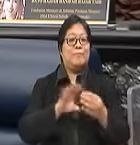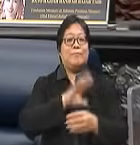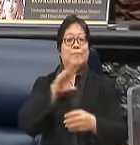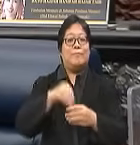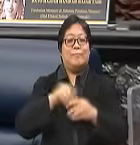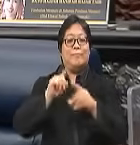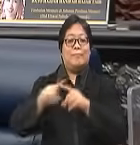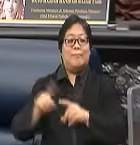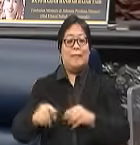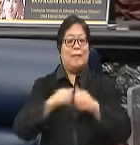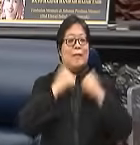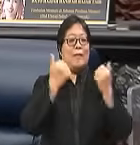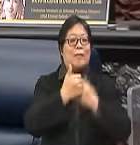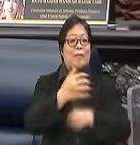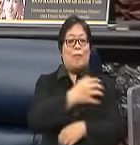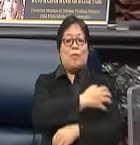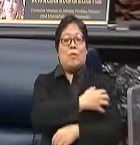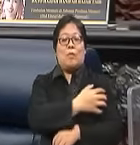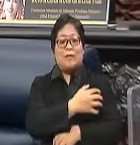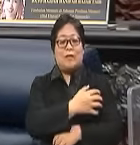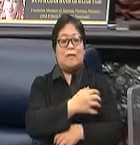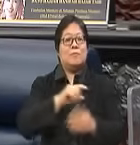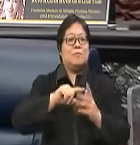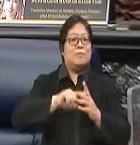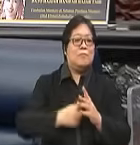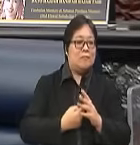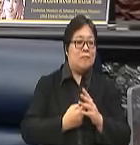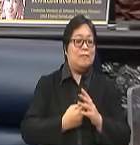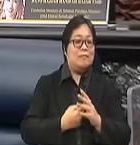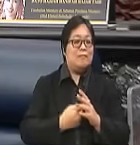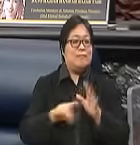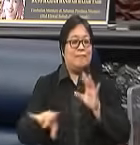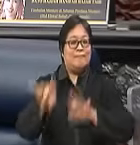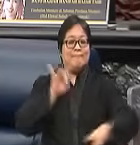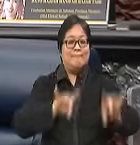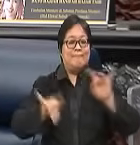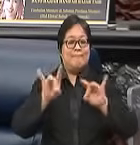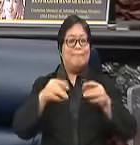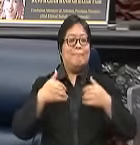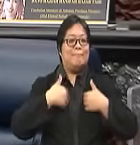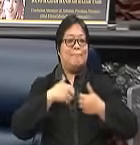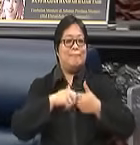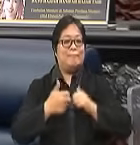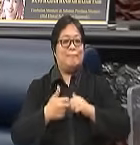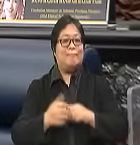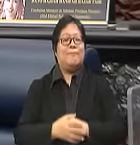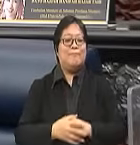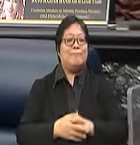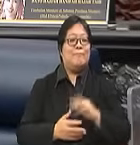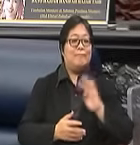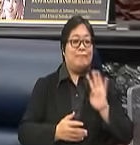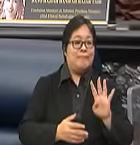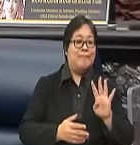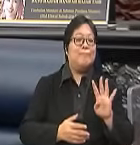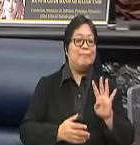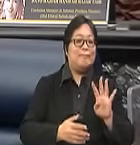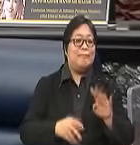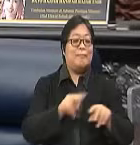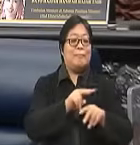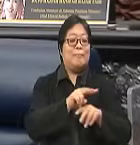melibatkan pembagaian si pengawasaan keatas Puncak yang dikenal pasti bermasalah Yang keempat